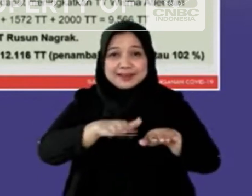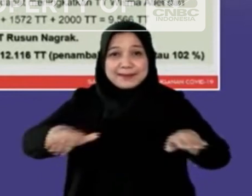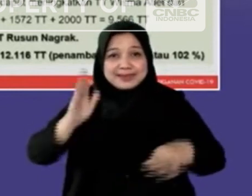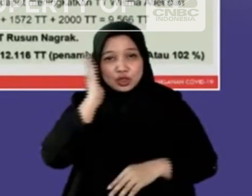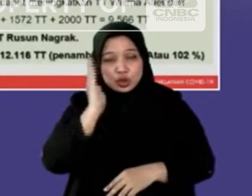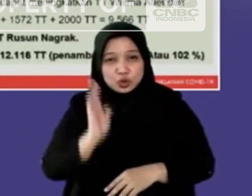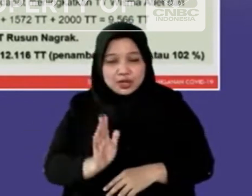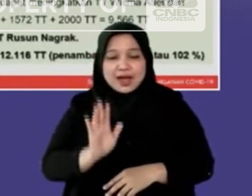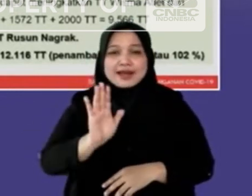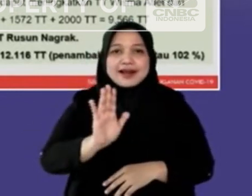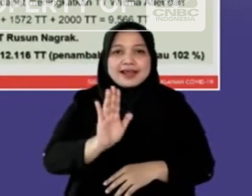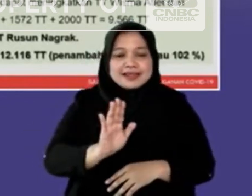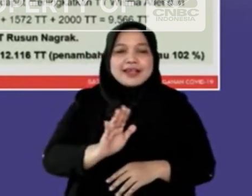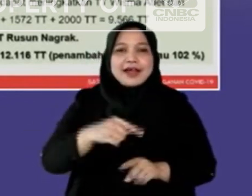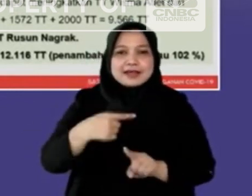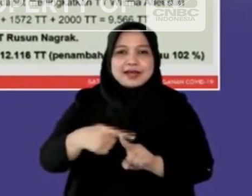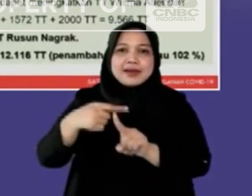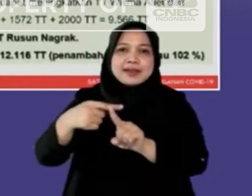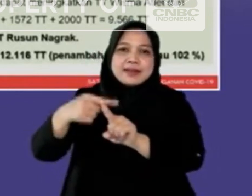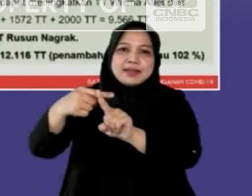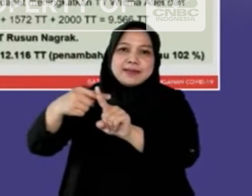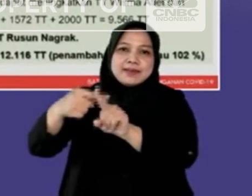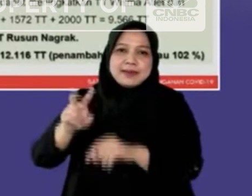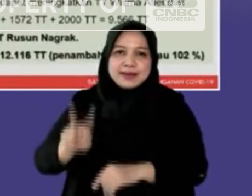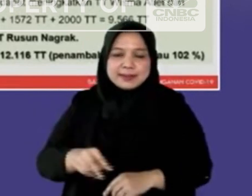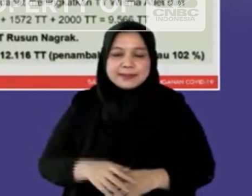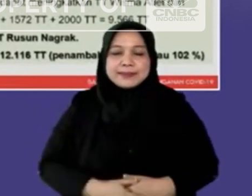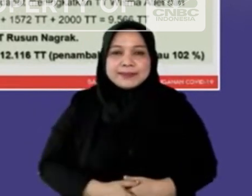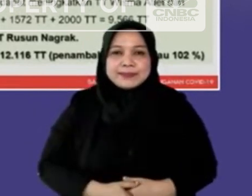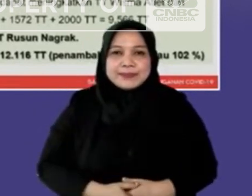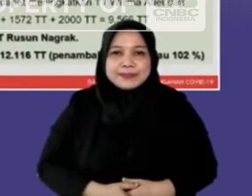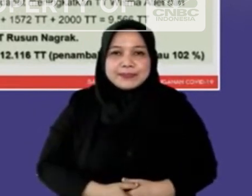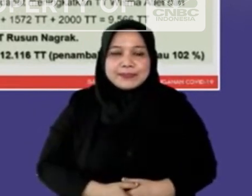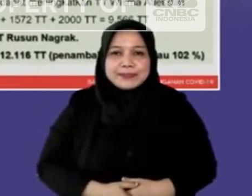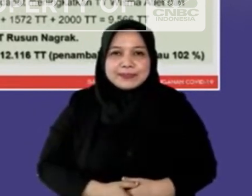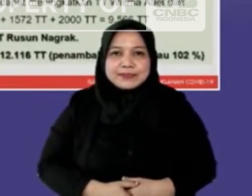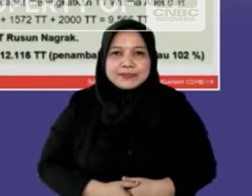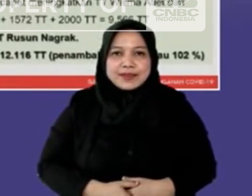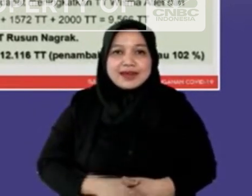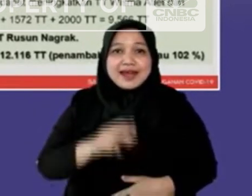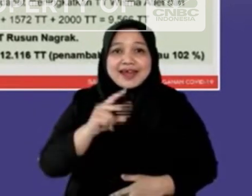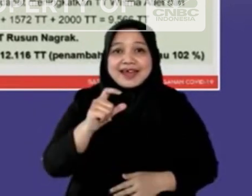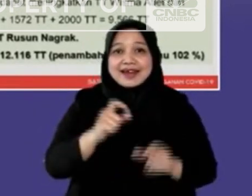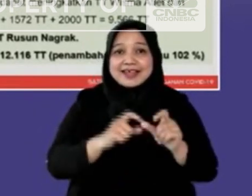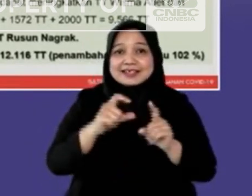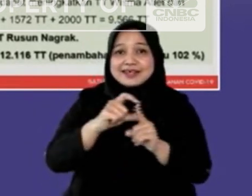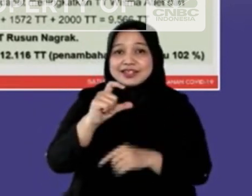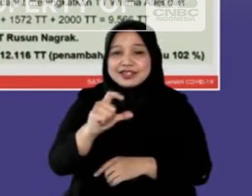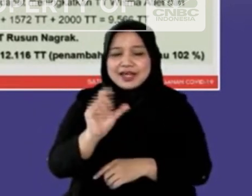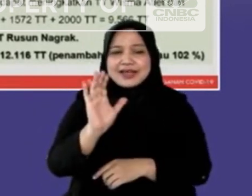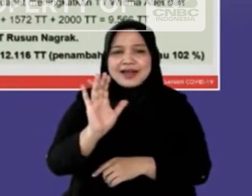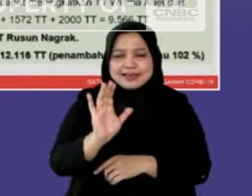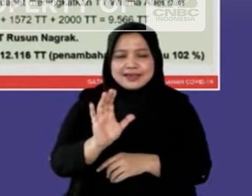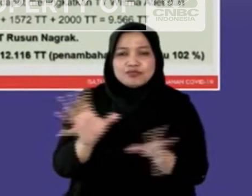akan kita lengkapi sesuai dengan kapasitas tempat tidur yang ada di sana dengan demikian rsdc akan